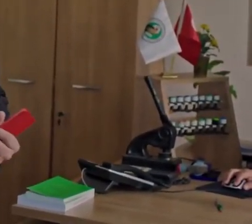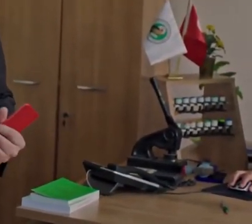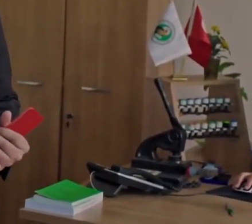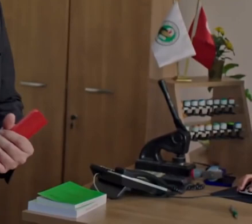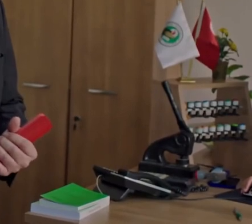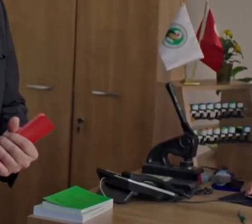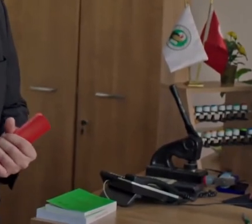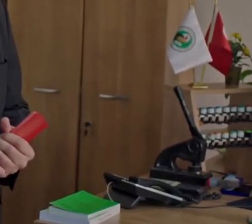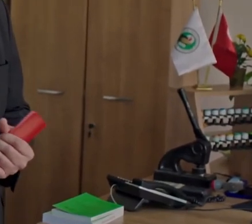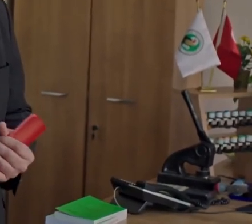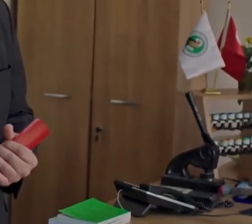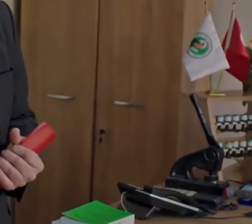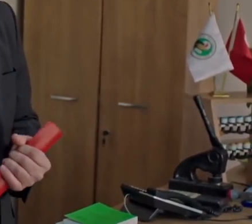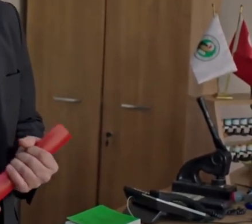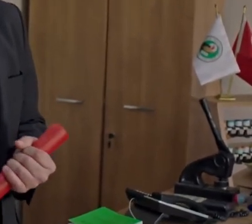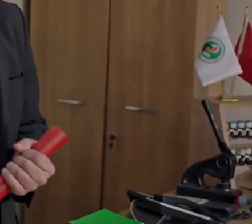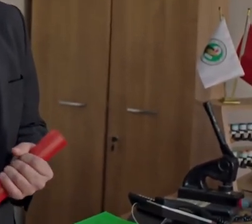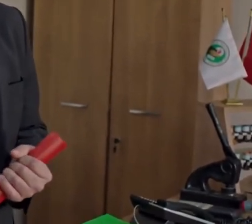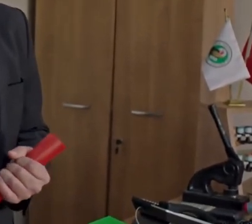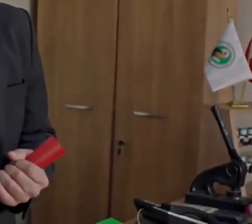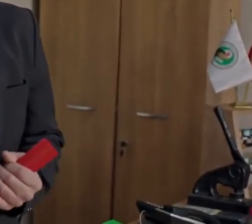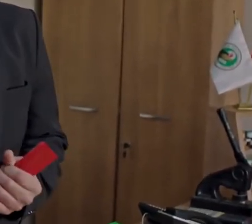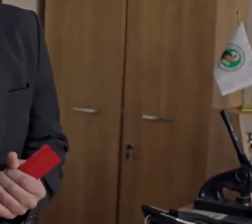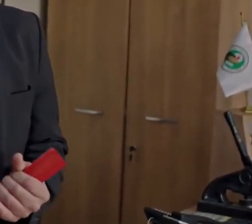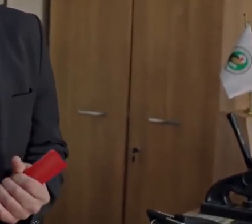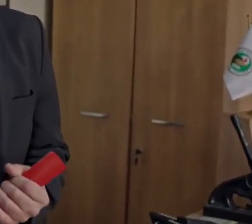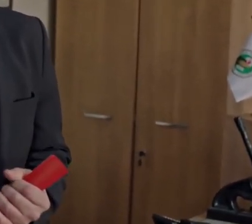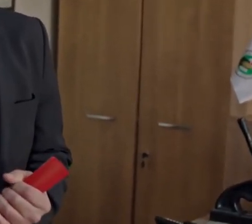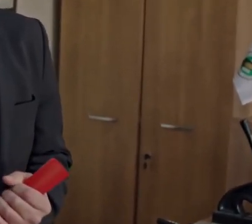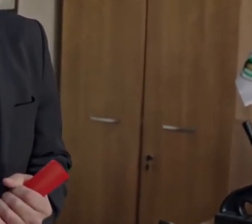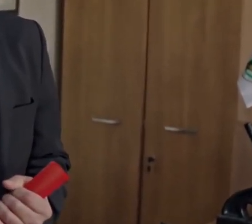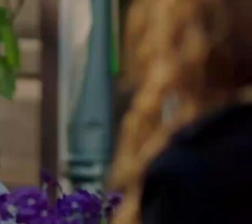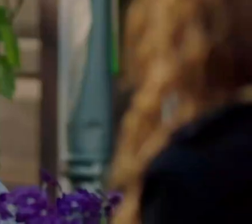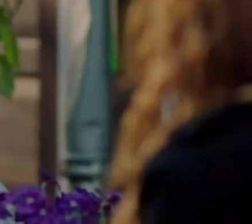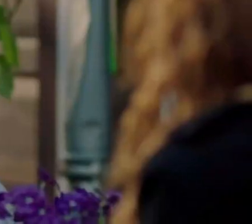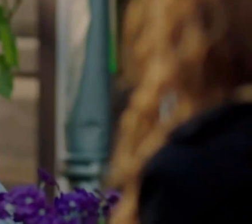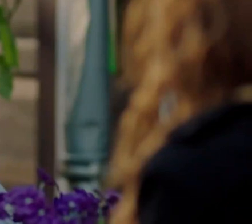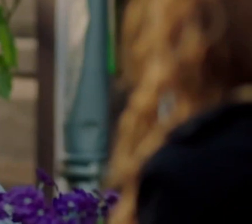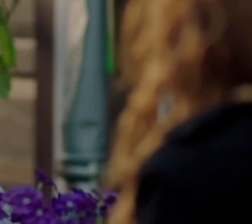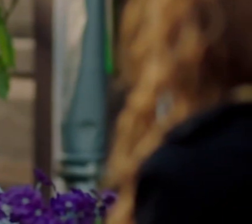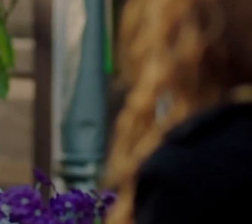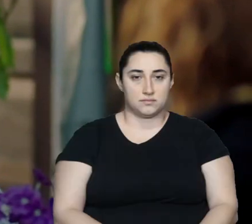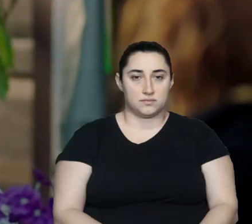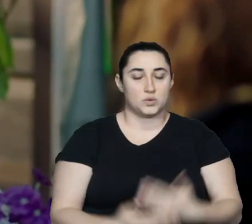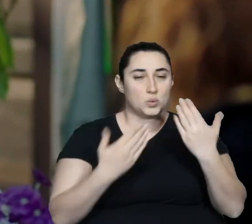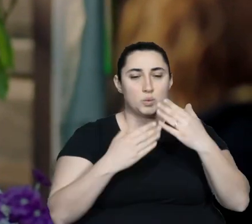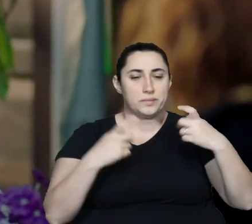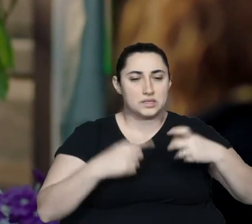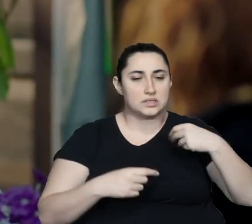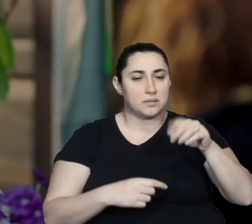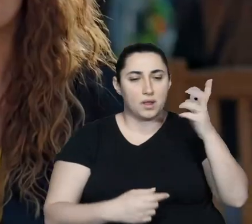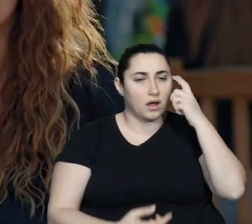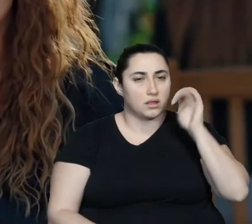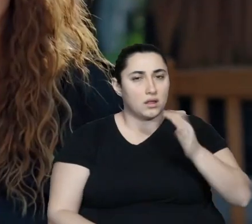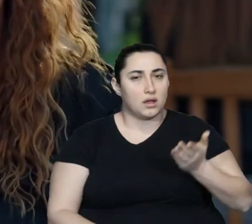elinde tutuyor. Kadir dosyayı eline vurup arkalarından baktı. Alevler oturmuş. Türbeni yeni satmak da nereden çıktı